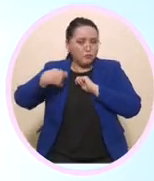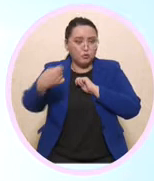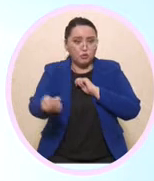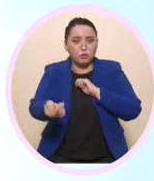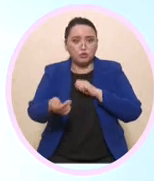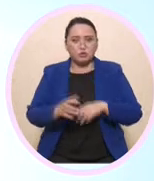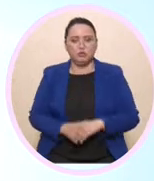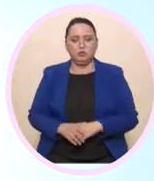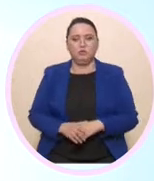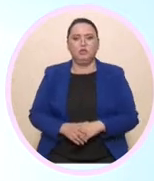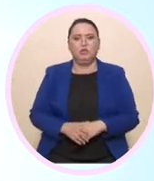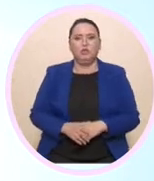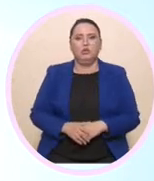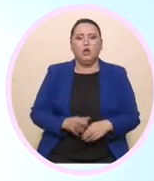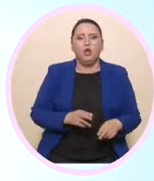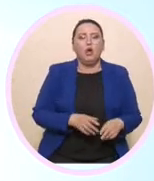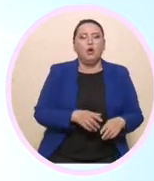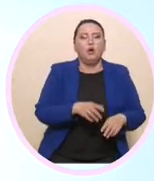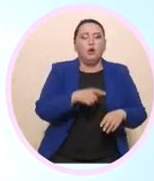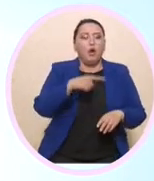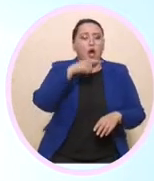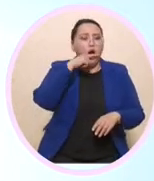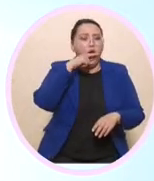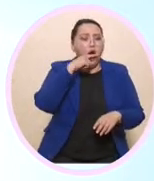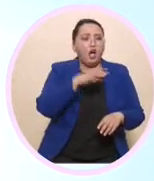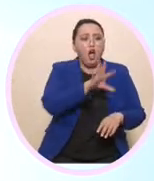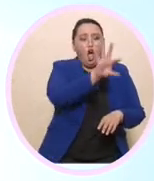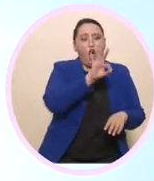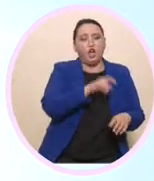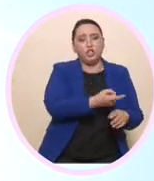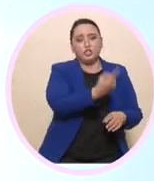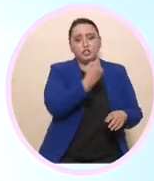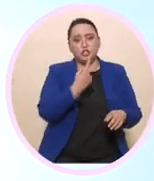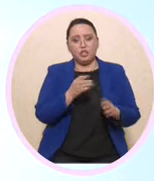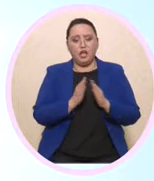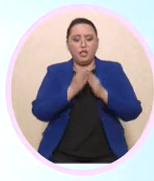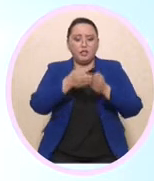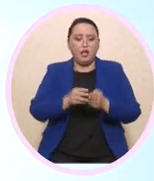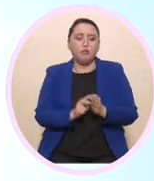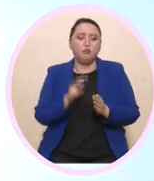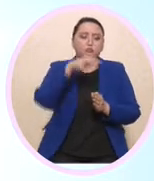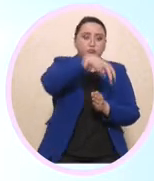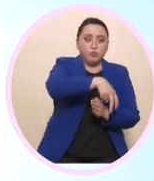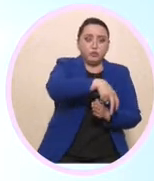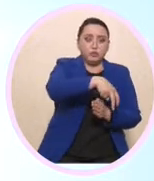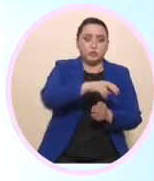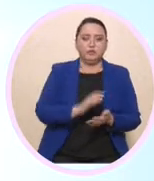дээрх айлуудаас унаа хөсөг олж ирэхээр завнаасаа өсрөн бууж. Энэ бүх